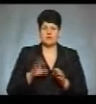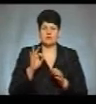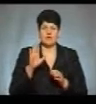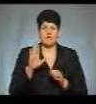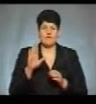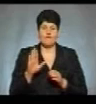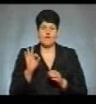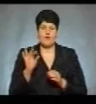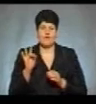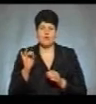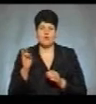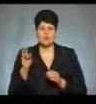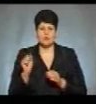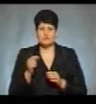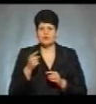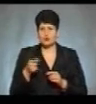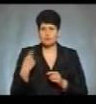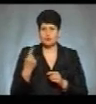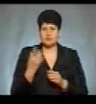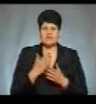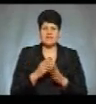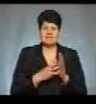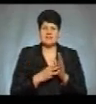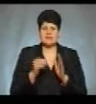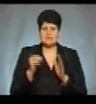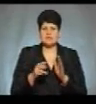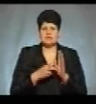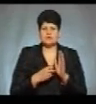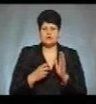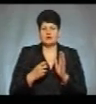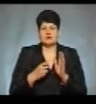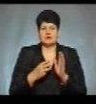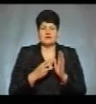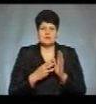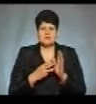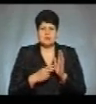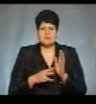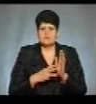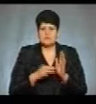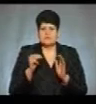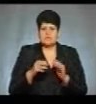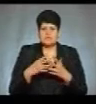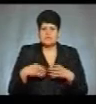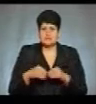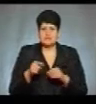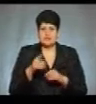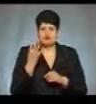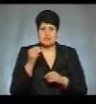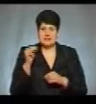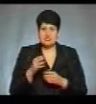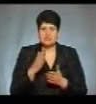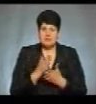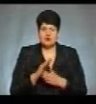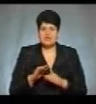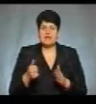Воронка повідомив, що в Тернопільській області є 8708 багатодітних сімей, з них 4000 мають дітей до 6